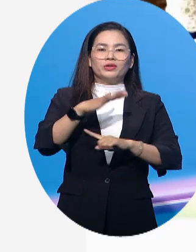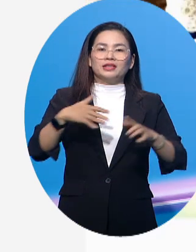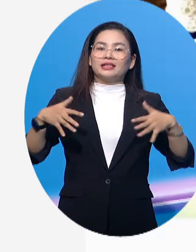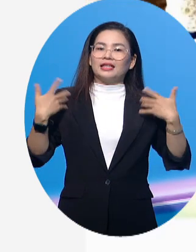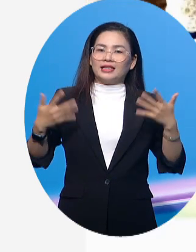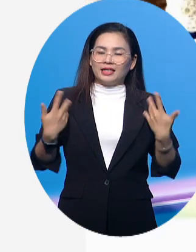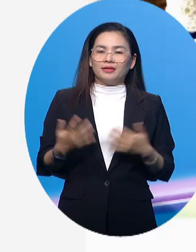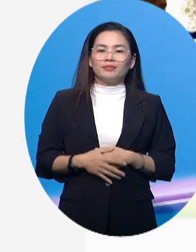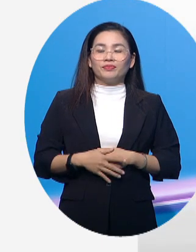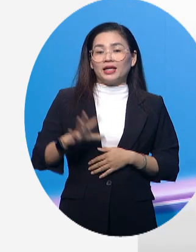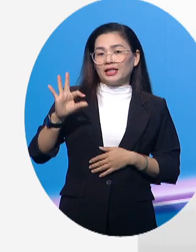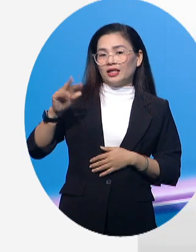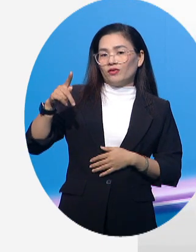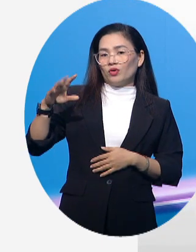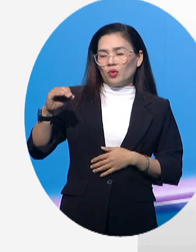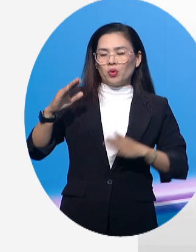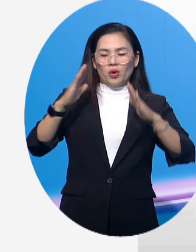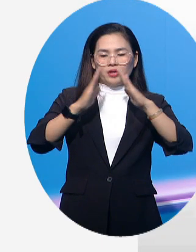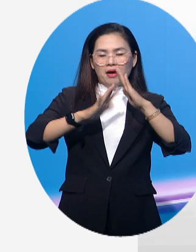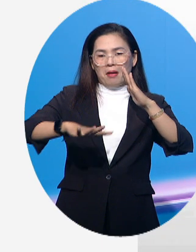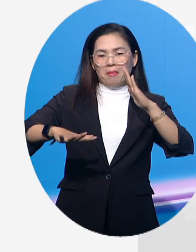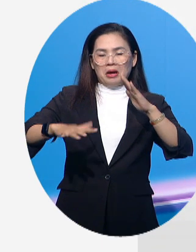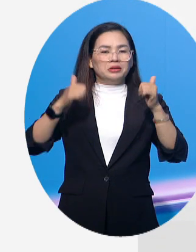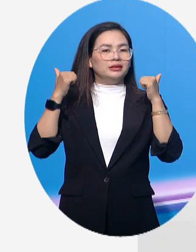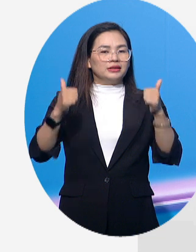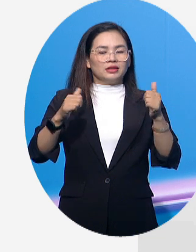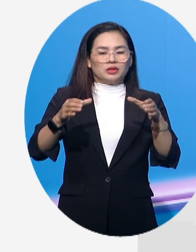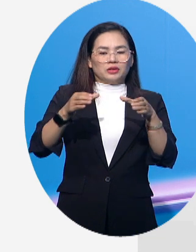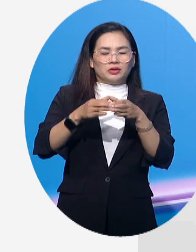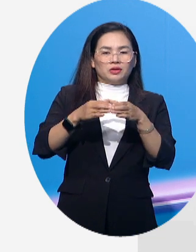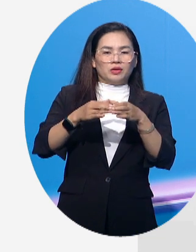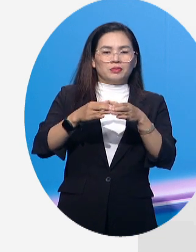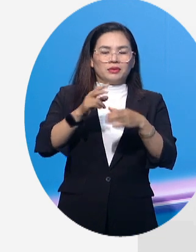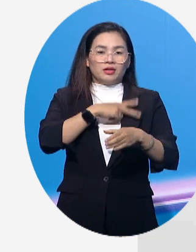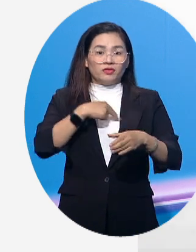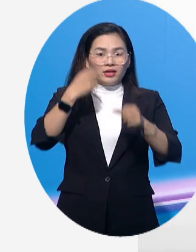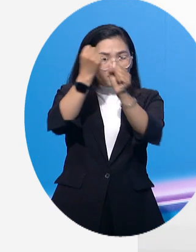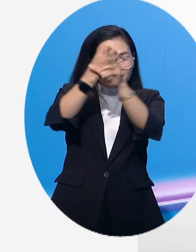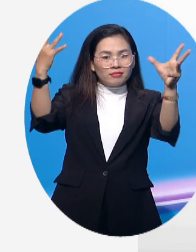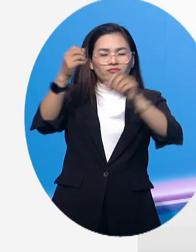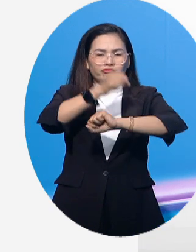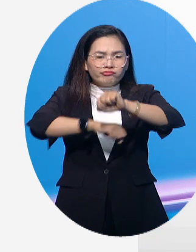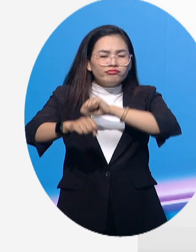trường. Hiện Thifuco sở hữu nhà máy hiện đại cùng đội ngũ nhân viên năng động, sáng tạo, có khả